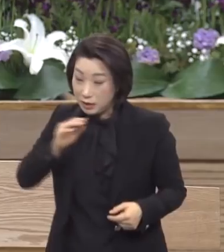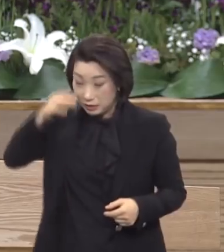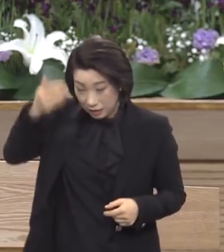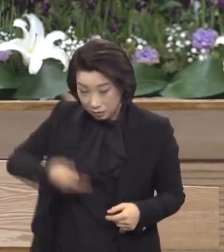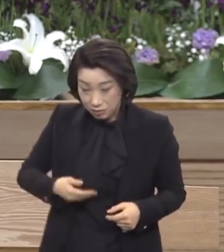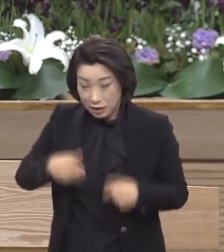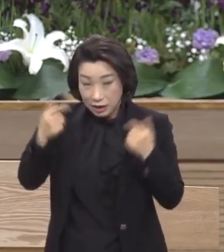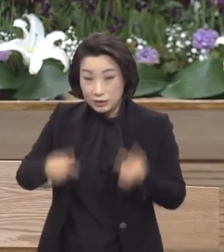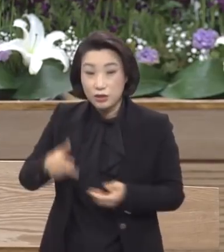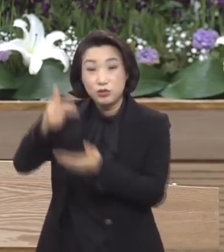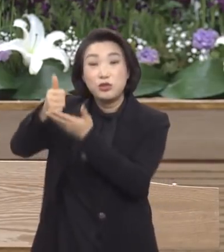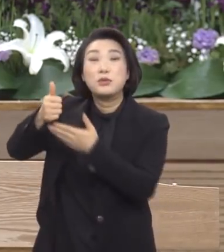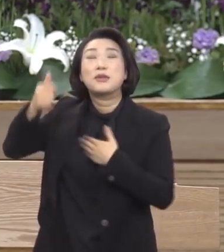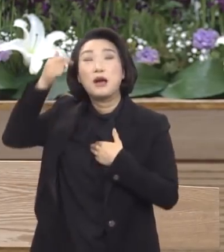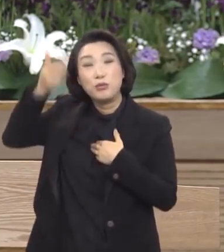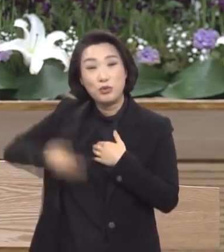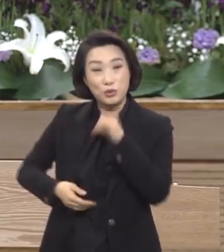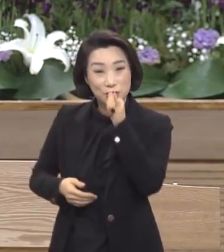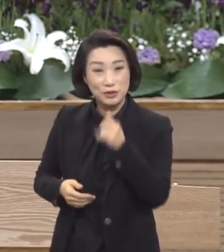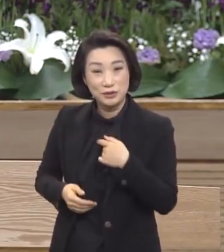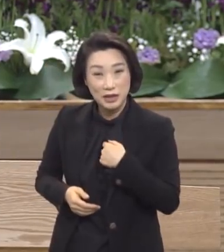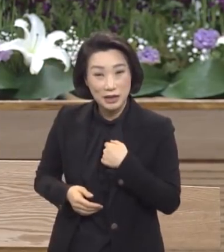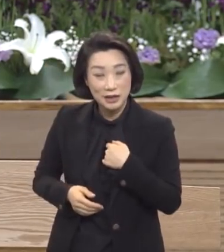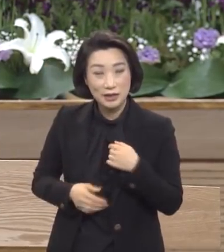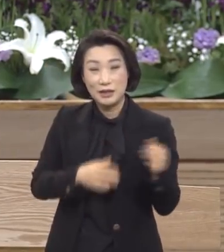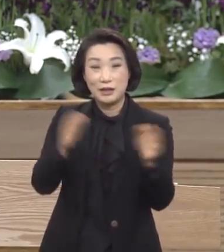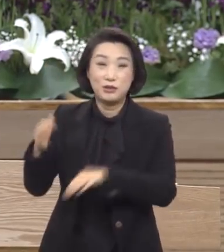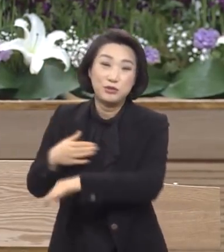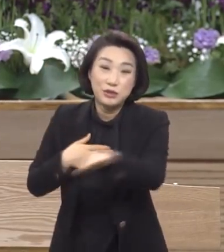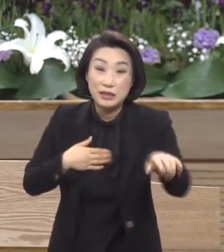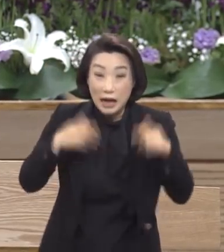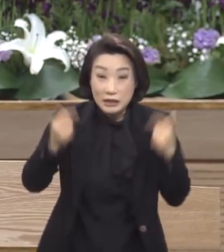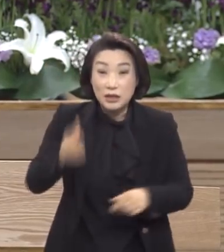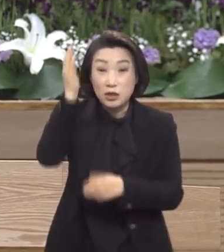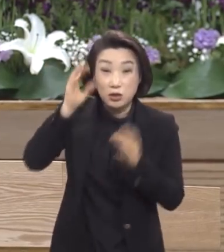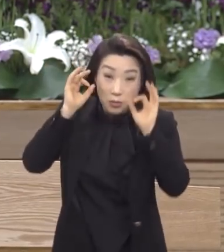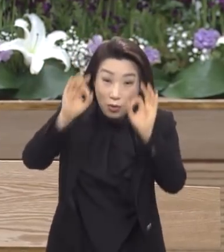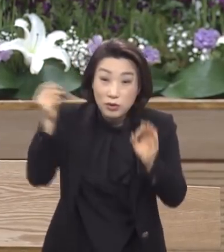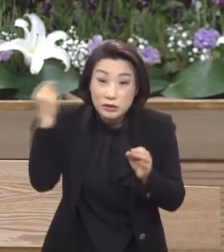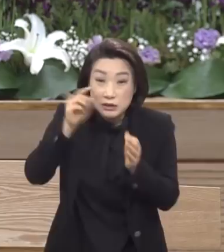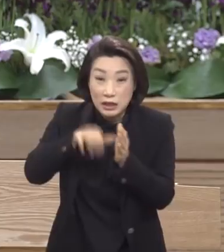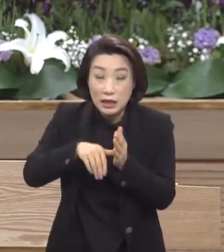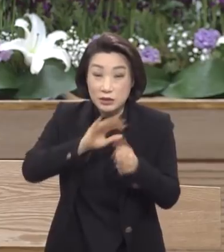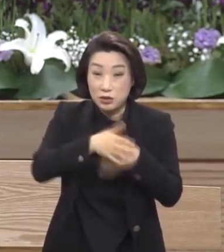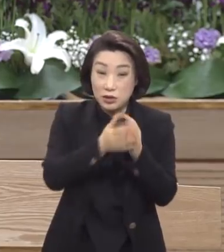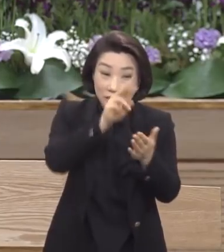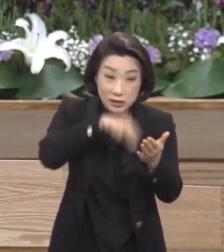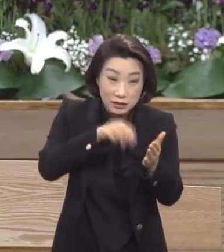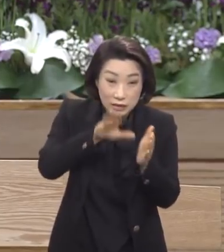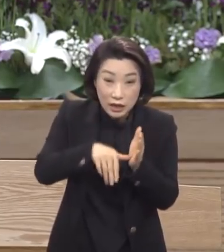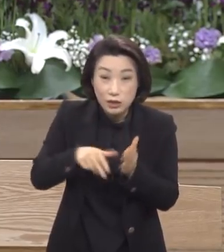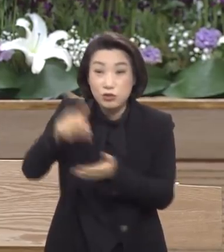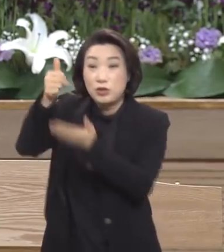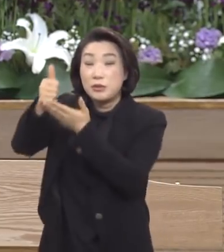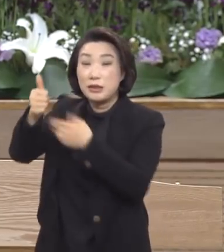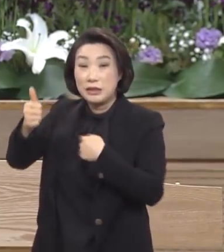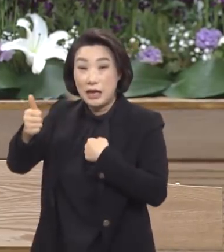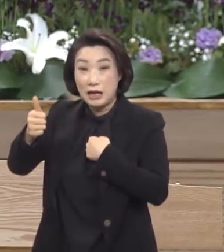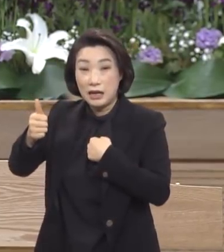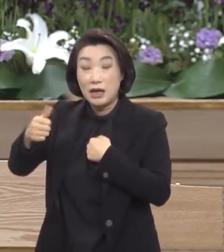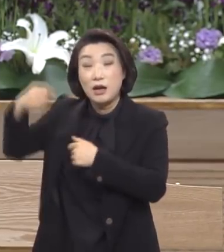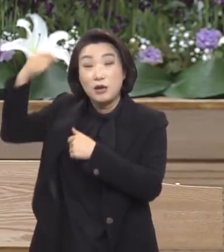항상 주님이 물으시오. 우리는 언제나 설교를 통해서 성경을 읽을 때 주님이 나에게